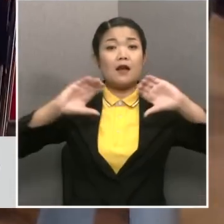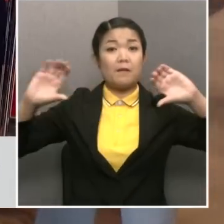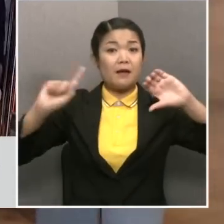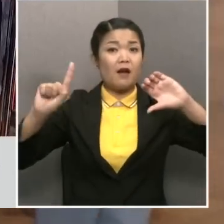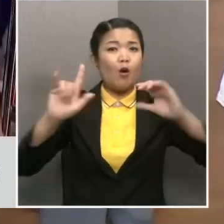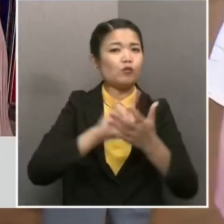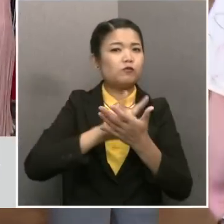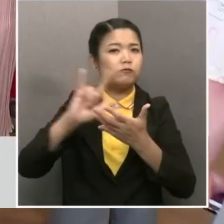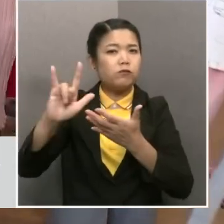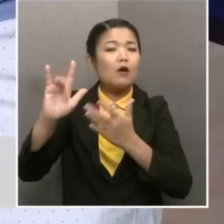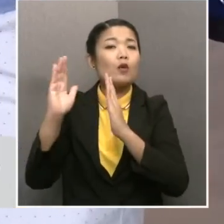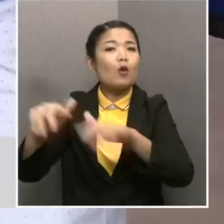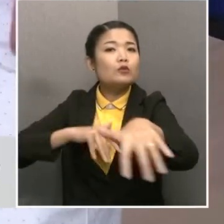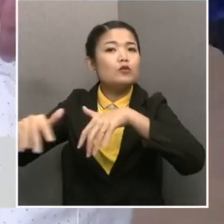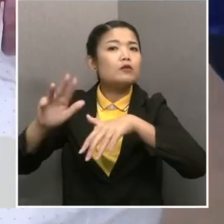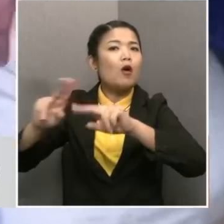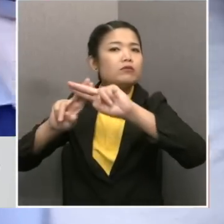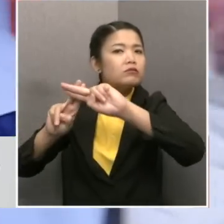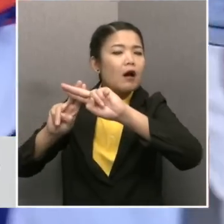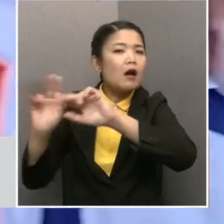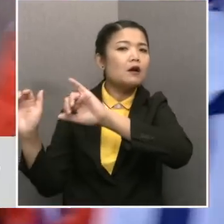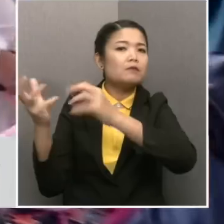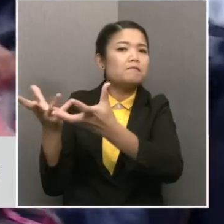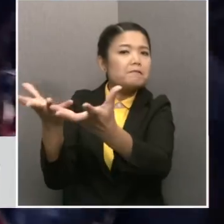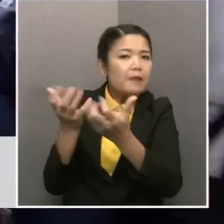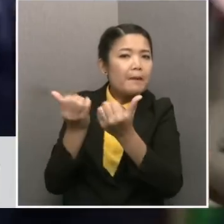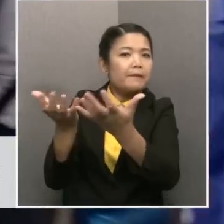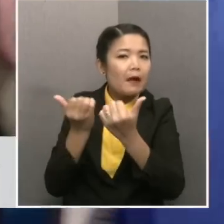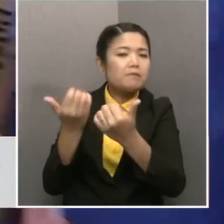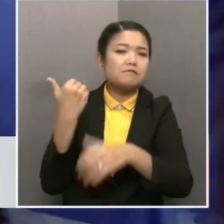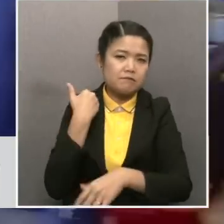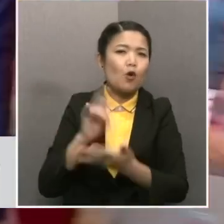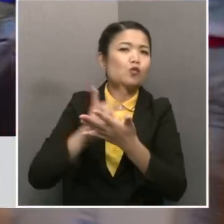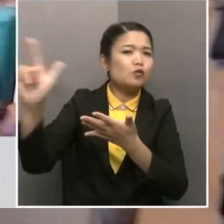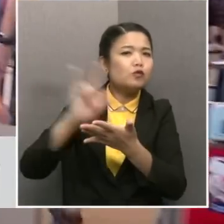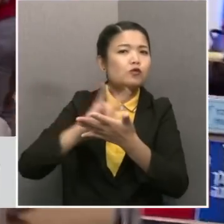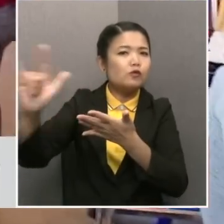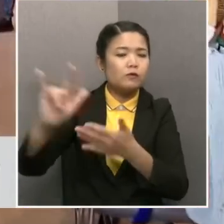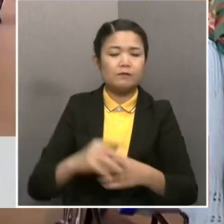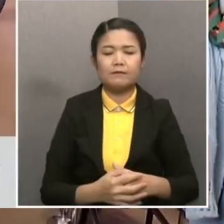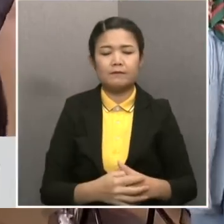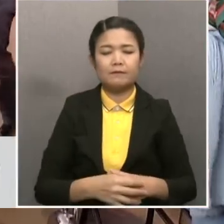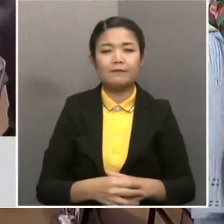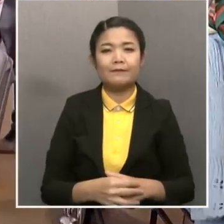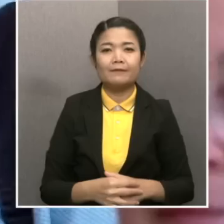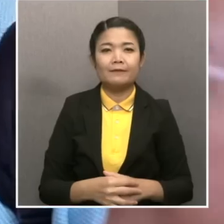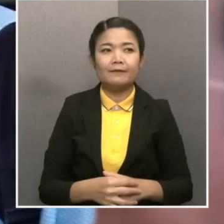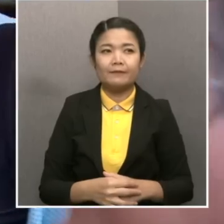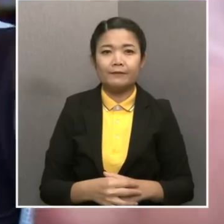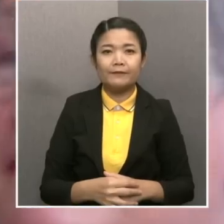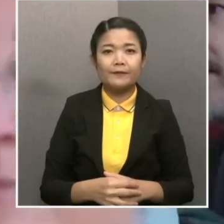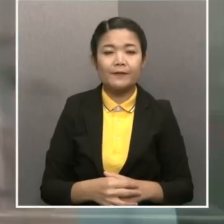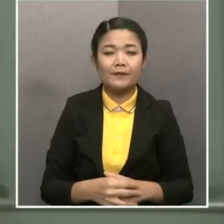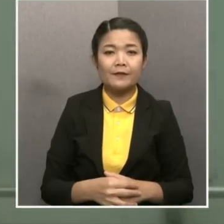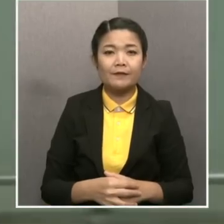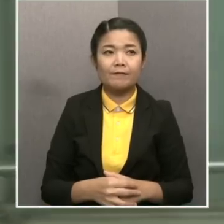ที่ยวบินไปอพยพพลเมืองของเขาออกจากอิสราเอลอีกหลายเที่ยวหากจำเป็นเช่นเดียวกับเที่ยว